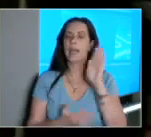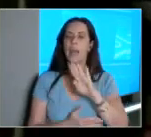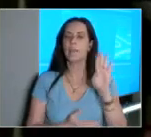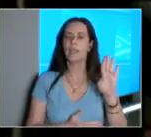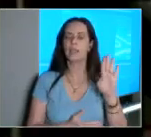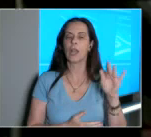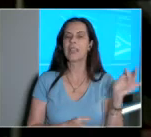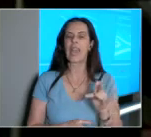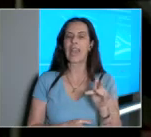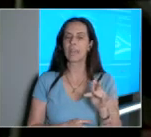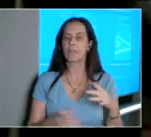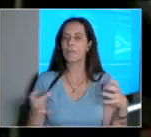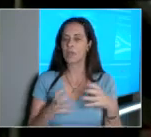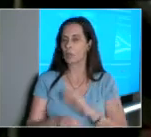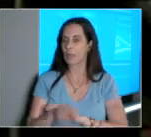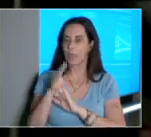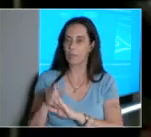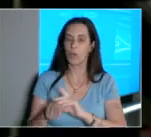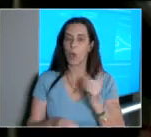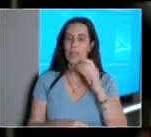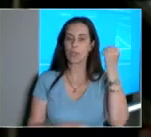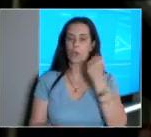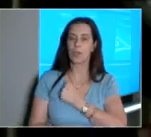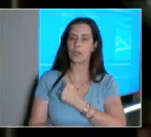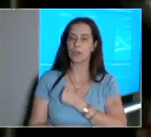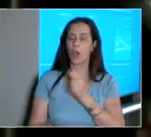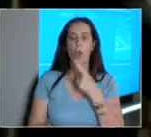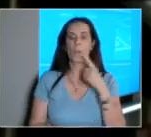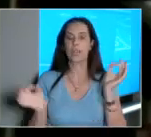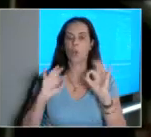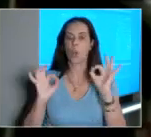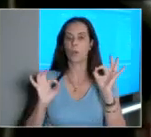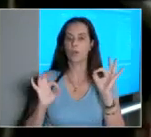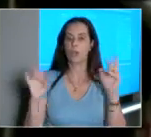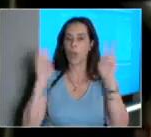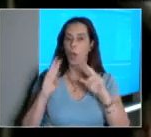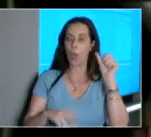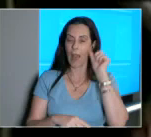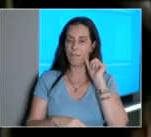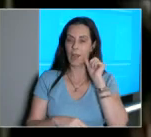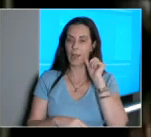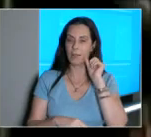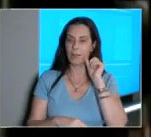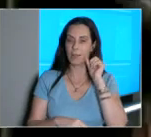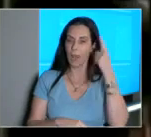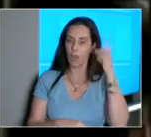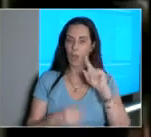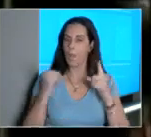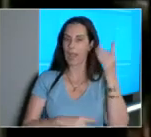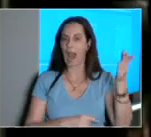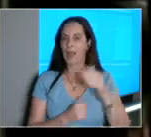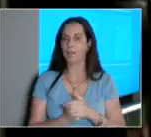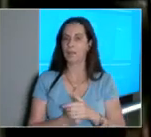לנתניהו אופוזיציה במפלגות הימין. כל הציונות הדתית לא פותחת את הפה. כחול לבן, אני לא יודע מה קרה